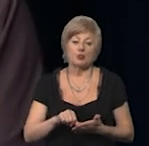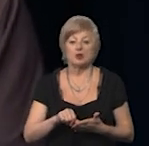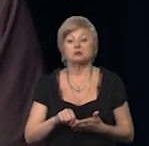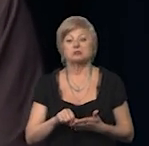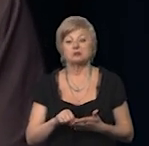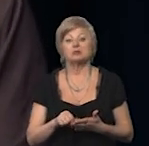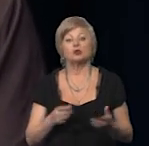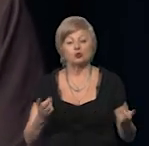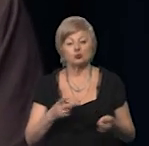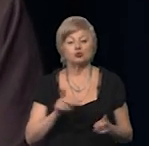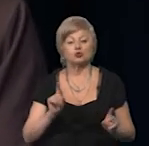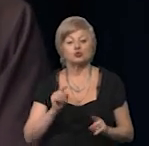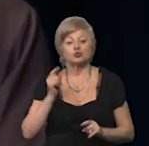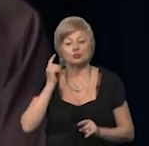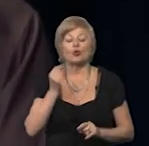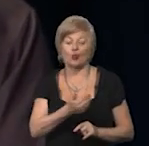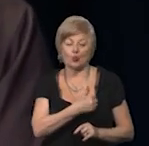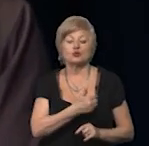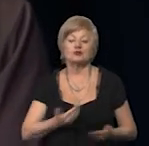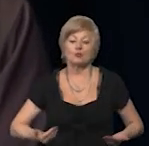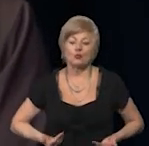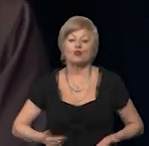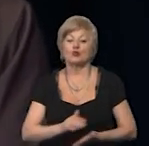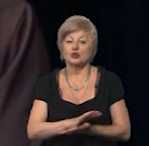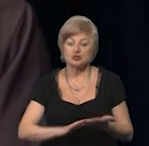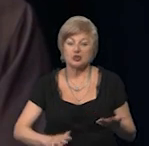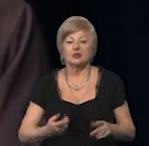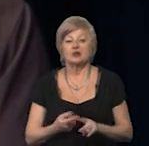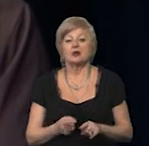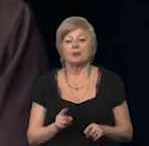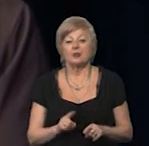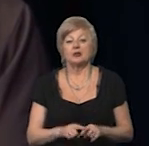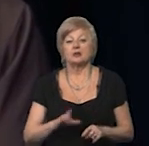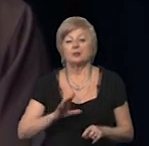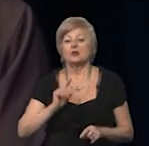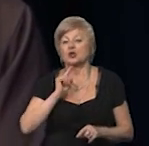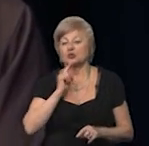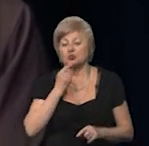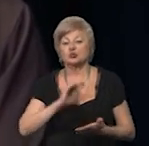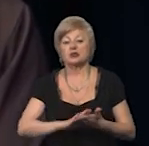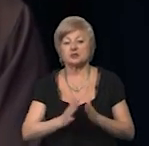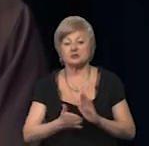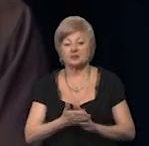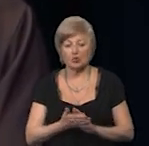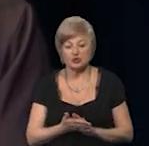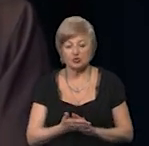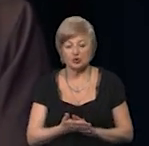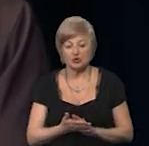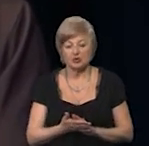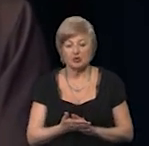Думаєш, треба ще пожити на цьому світі. Дійсно, там була складна дуже ситуація, тому